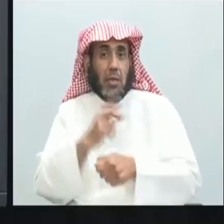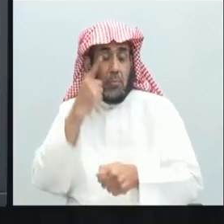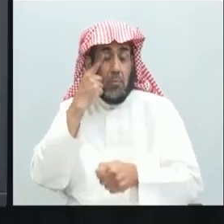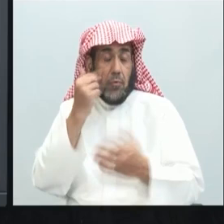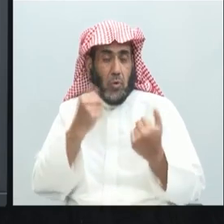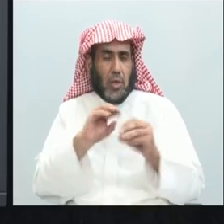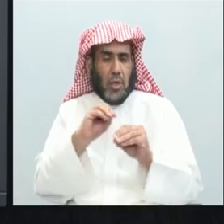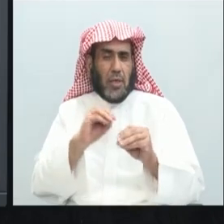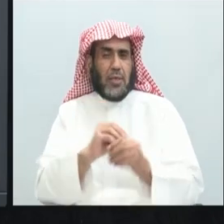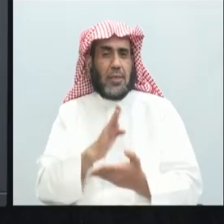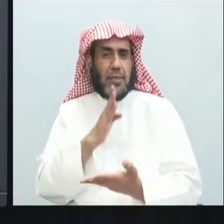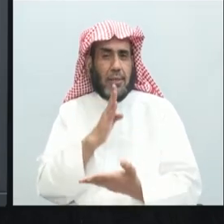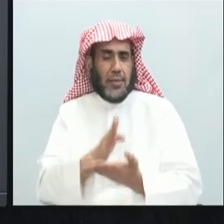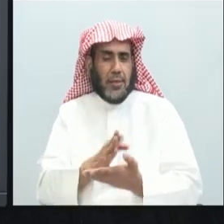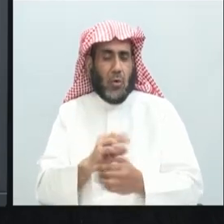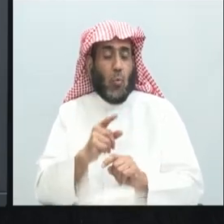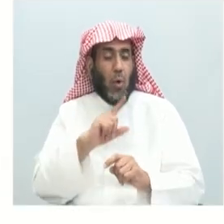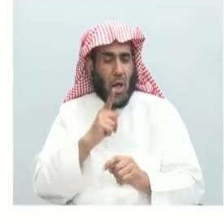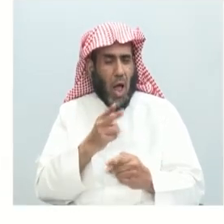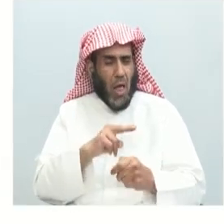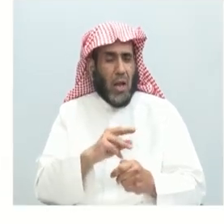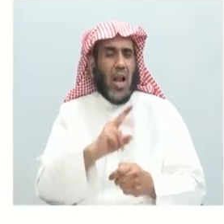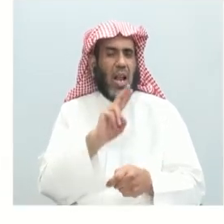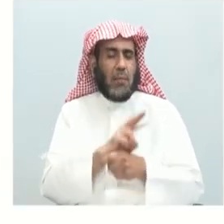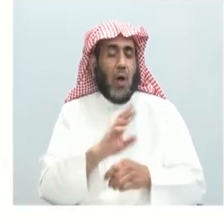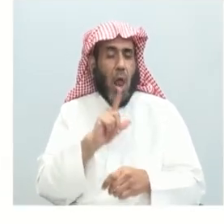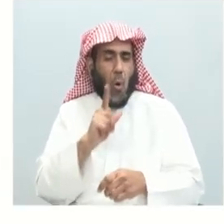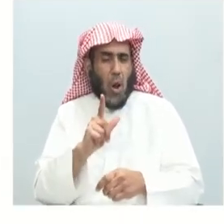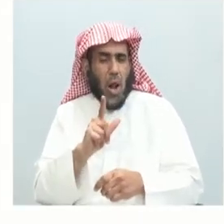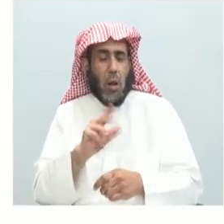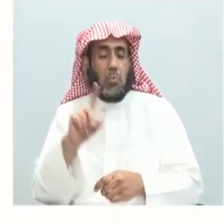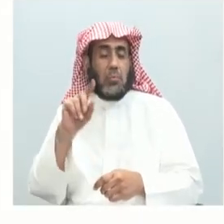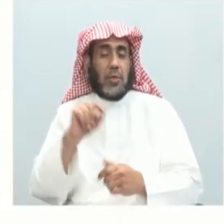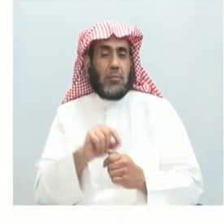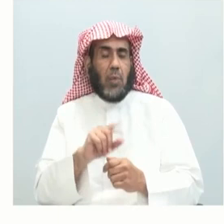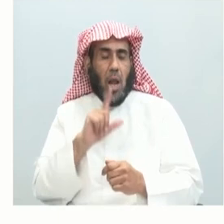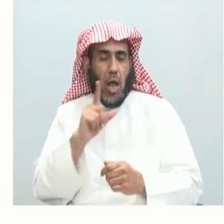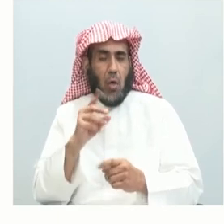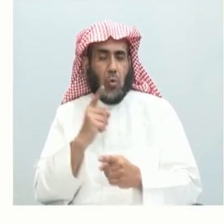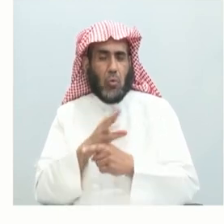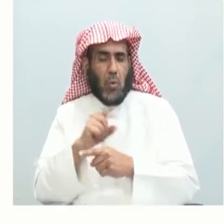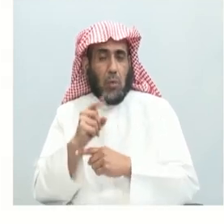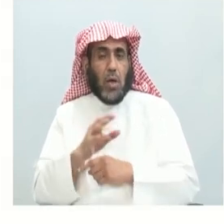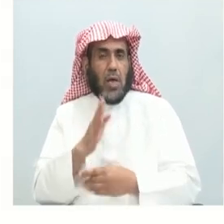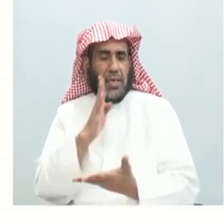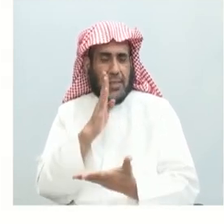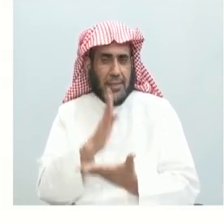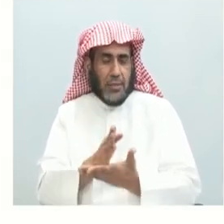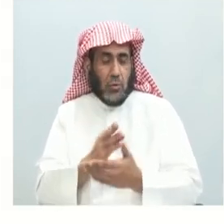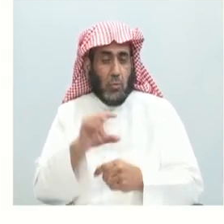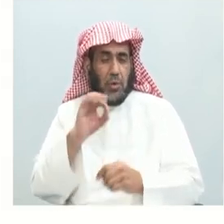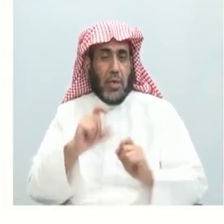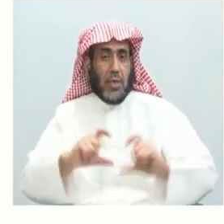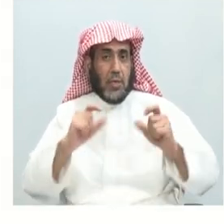تدعونا نتحدث عن الصدق وعن الكذب فقد نقول ممتاز لاحظوا معي الصدق من حديث